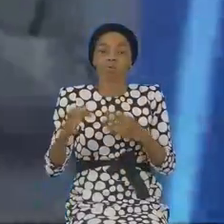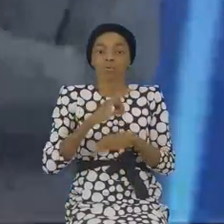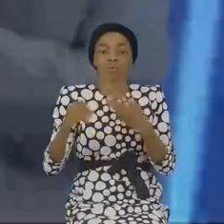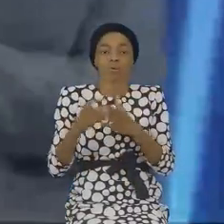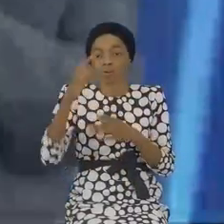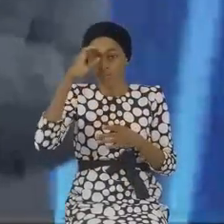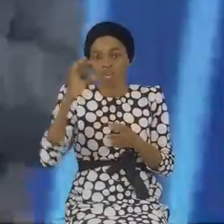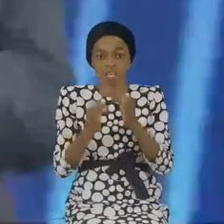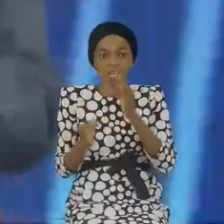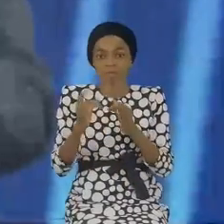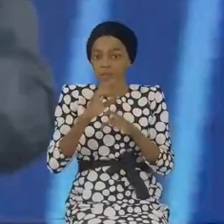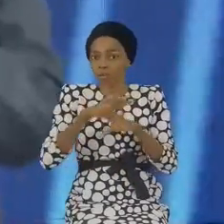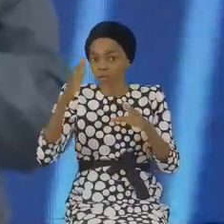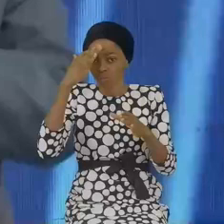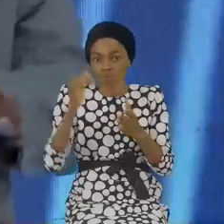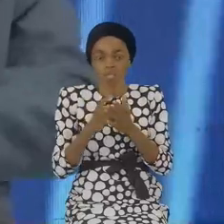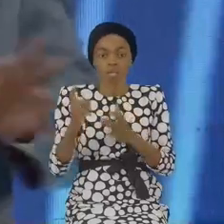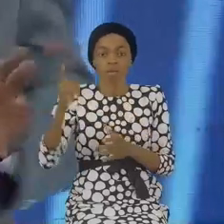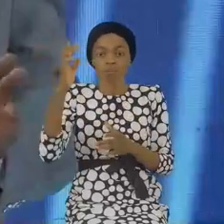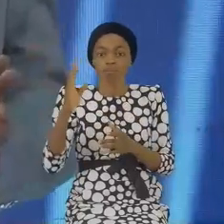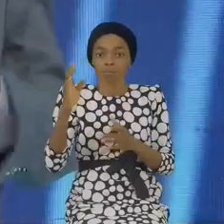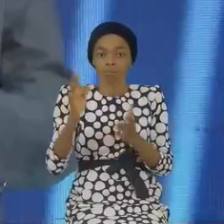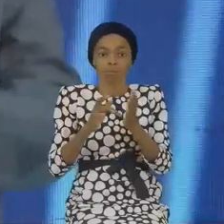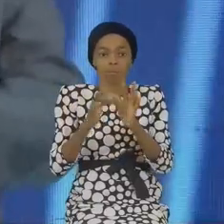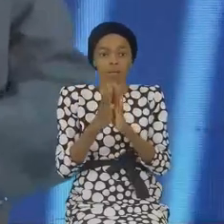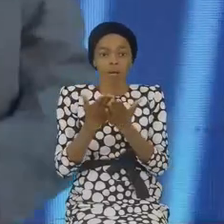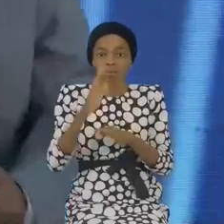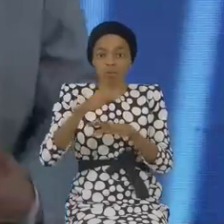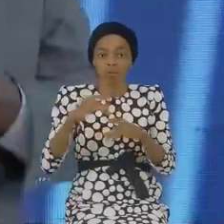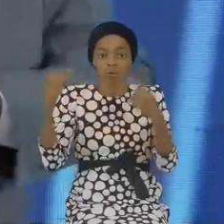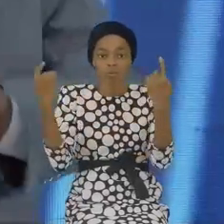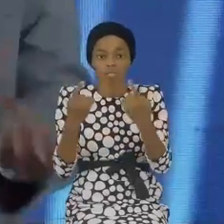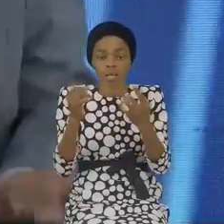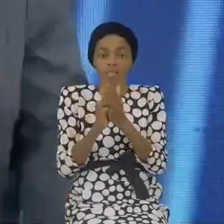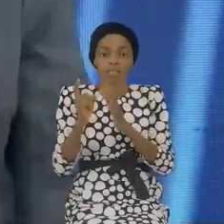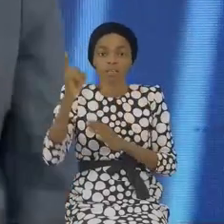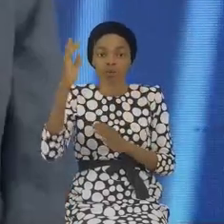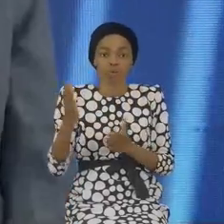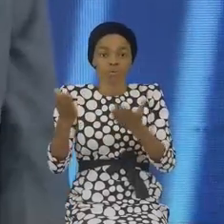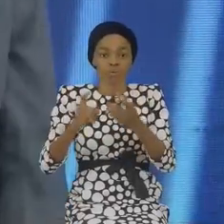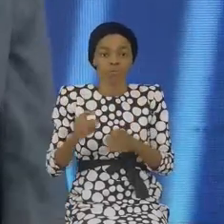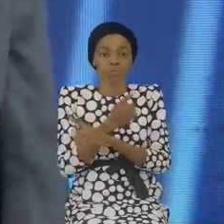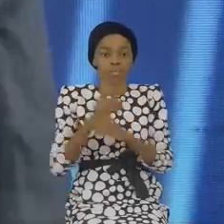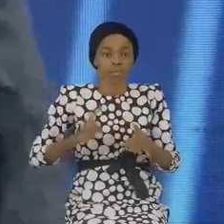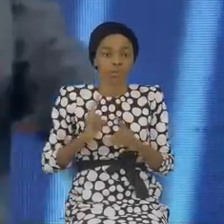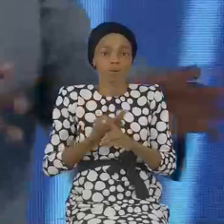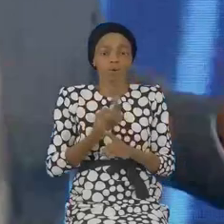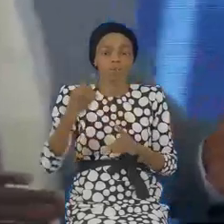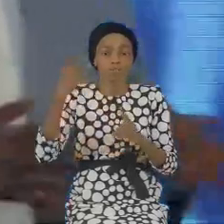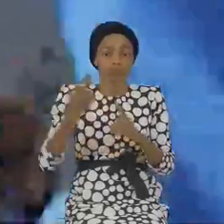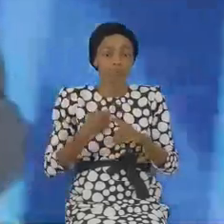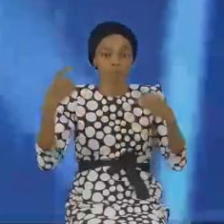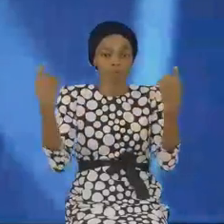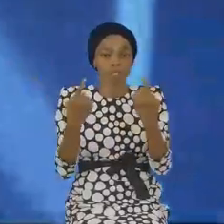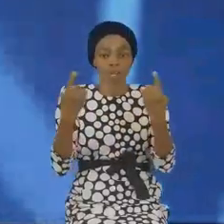et que Dieu veut nous délivrer et nous arracher du péché et ôter le péché de nos vies. L'apôtre Paul a